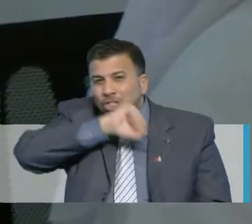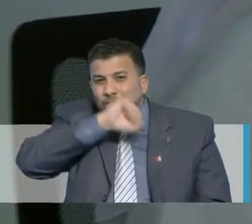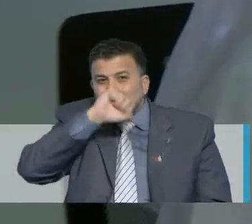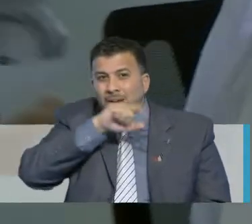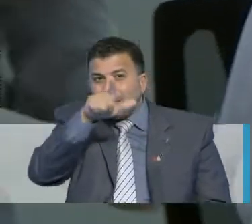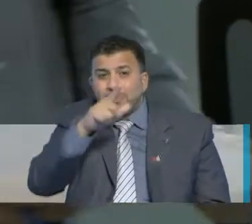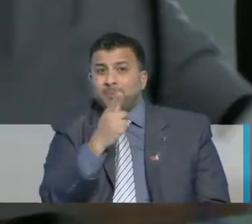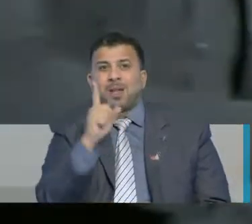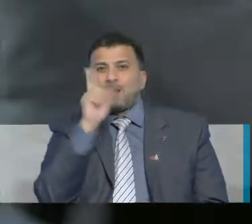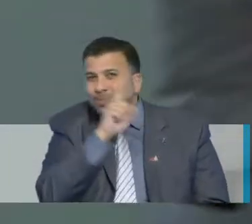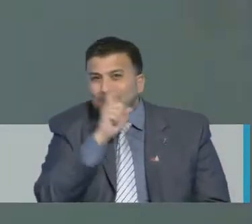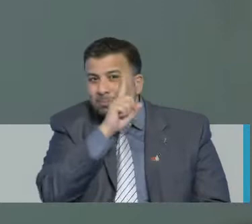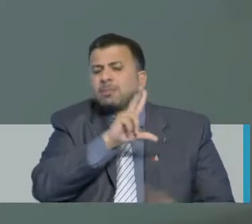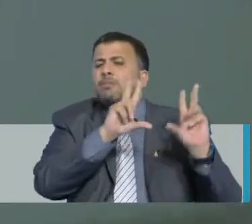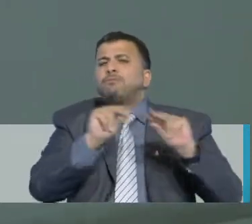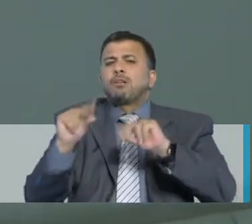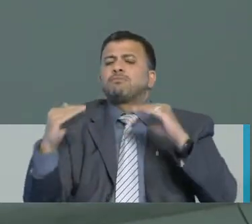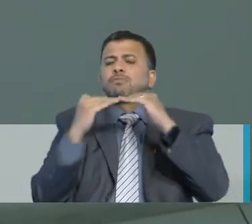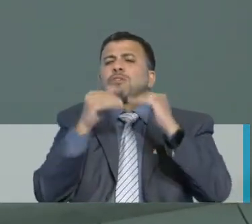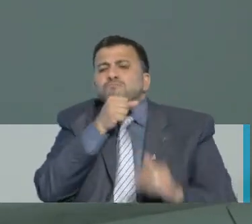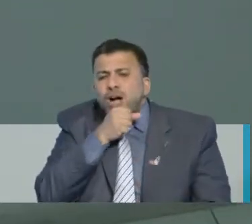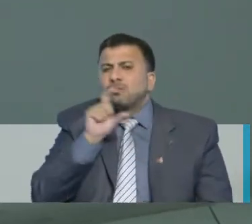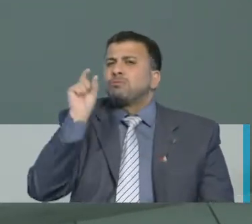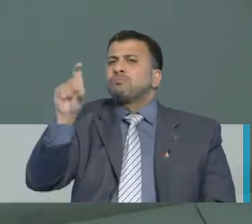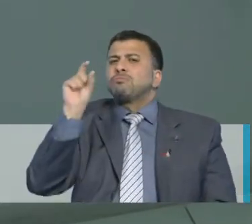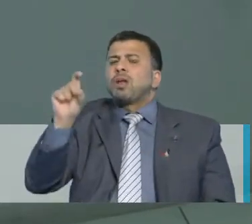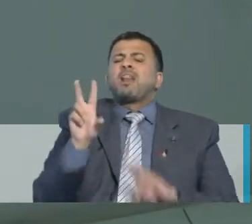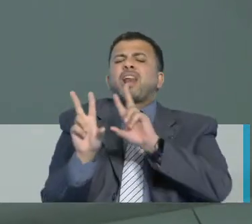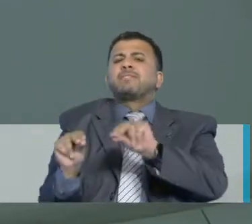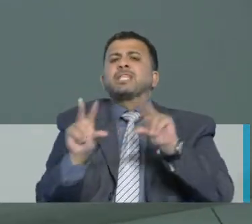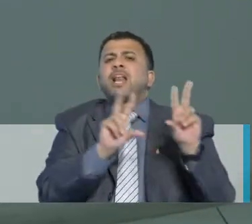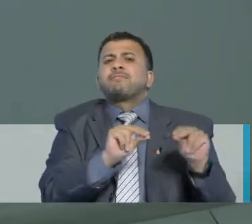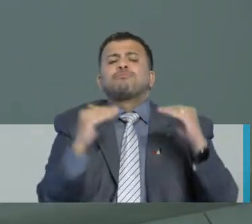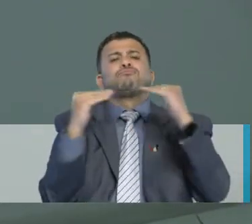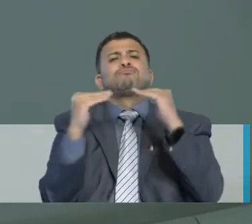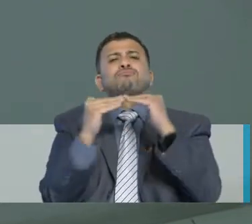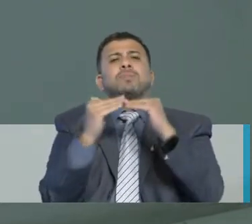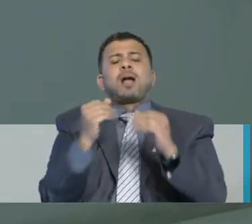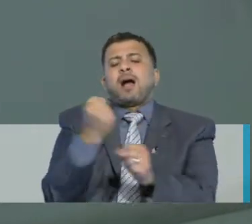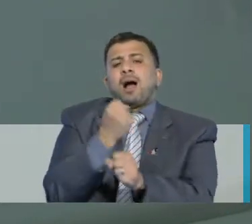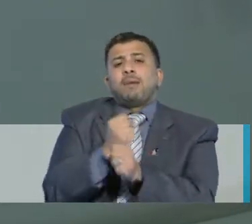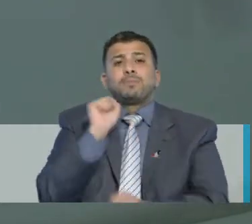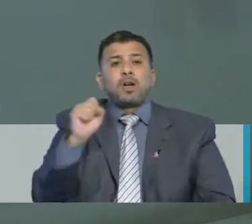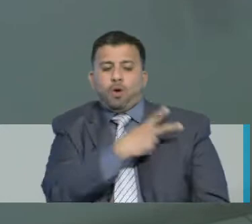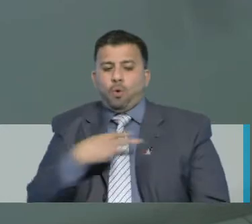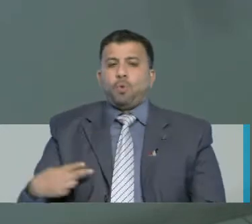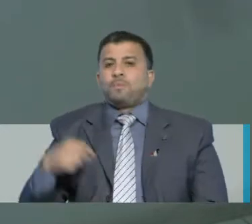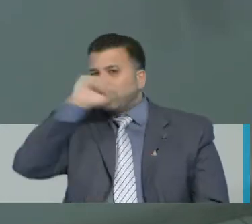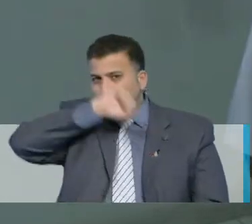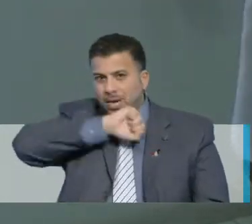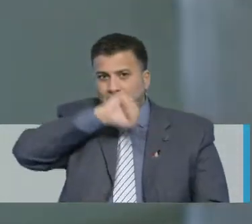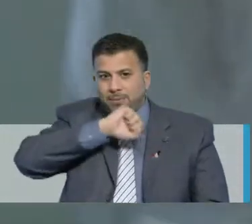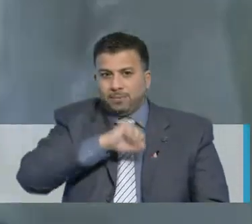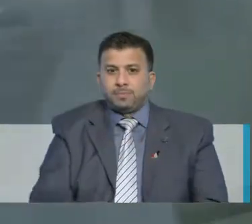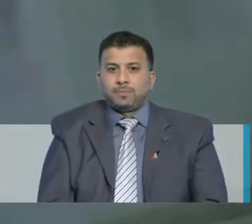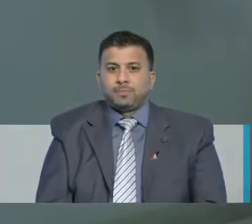الملاكين الاتحادي والمحلي في المعاش التقاعدي والمستحقات بما هو معمول به في حكومة الشارقة.